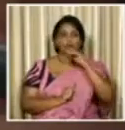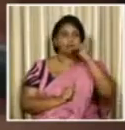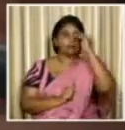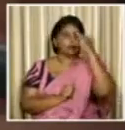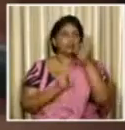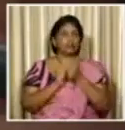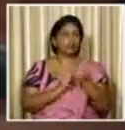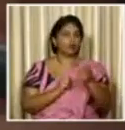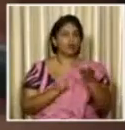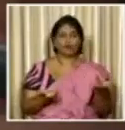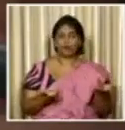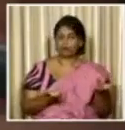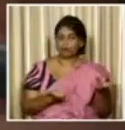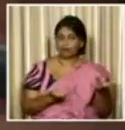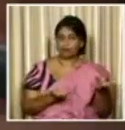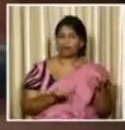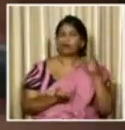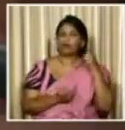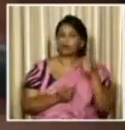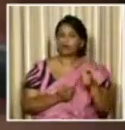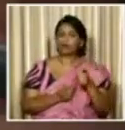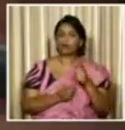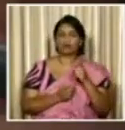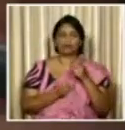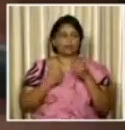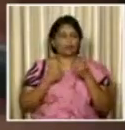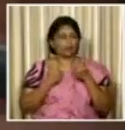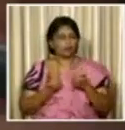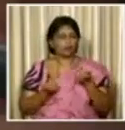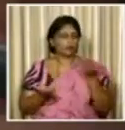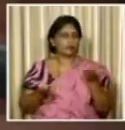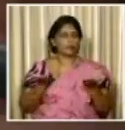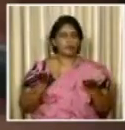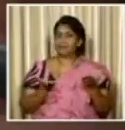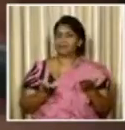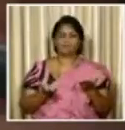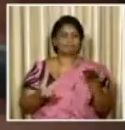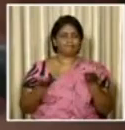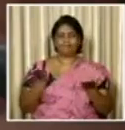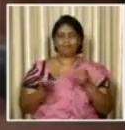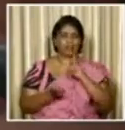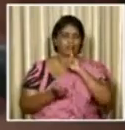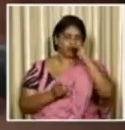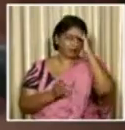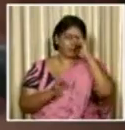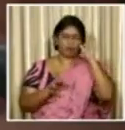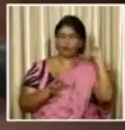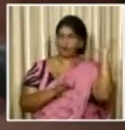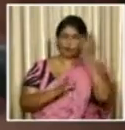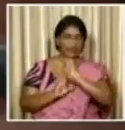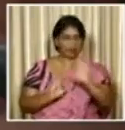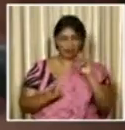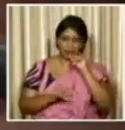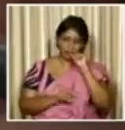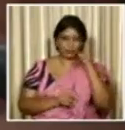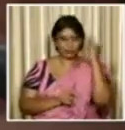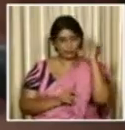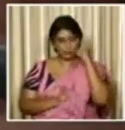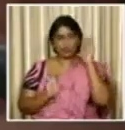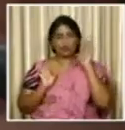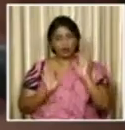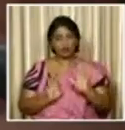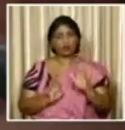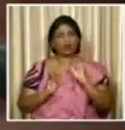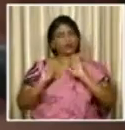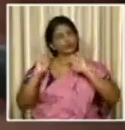mokadda siddha uni? Ohu sadharana kavadawa sadharana kathanayakawaru katitu karala ne eka api dannawa. Habai